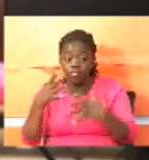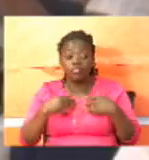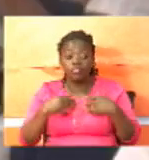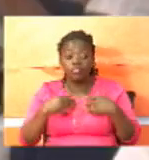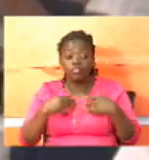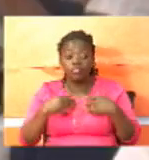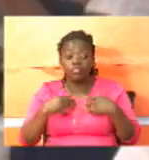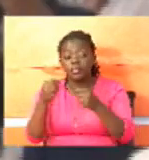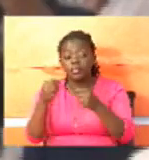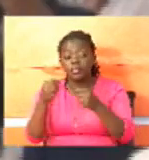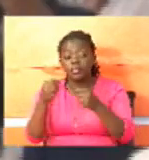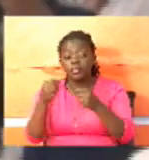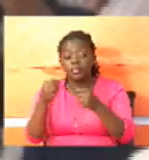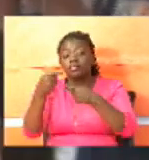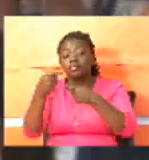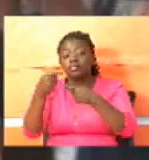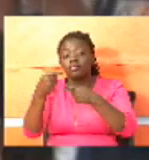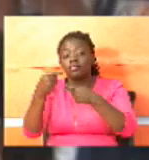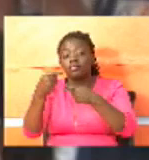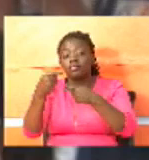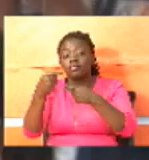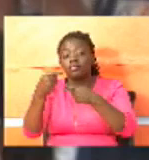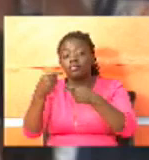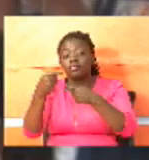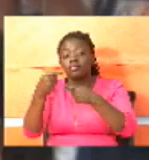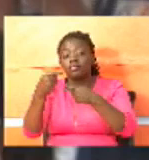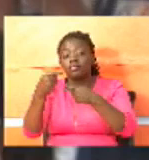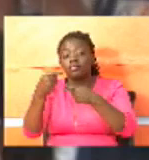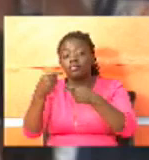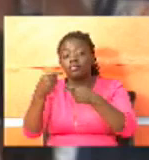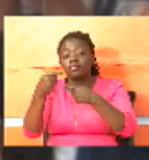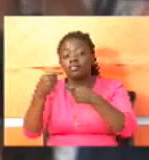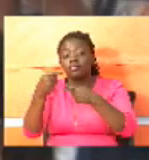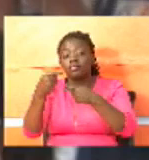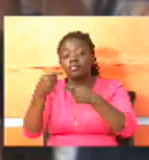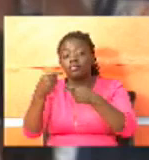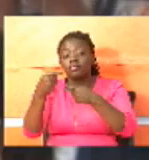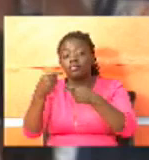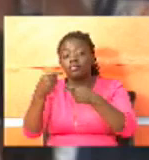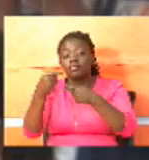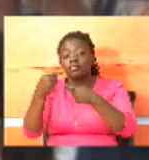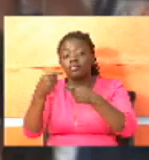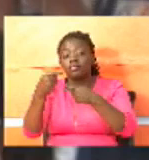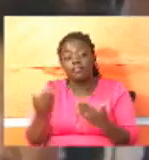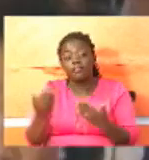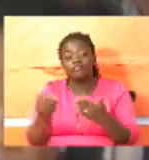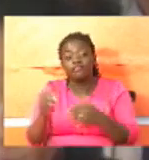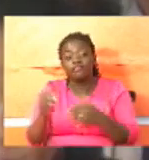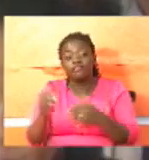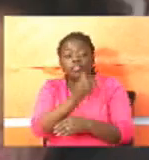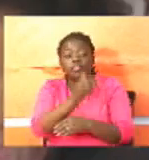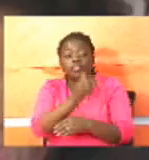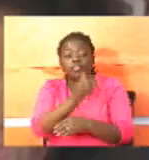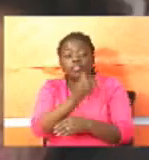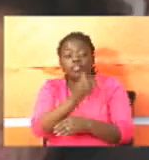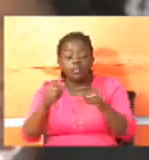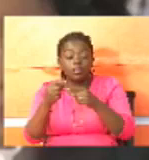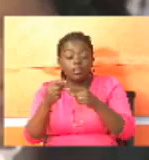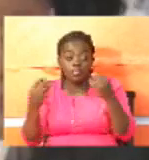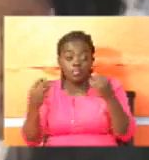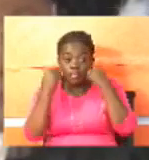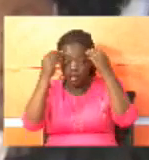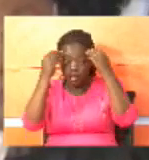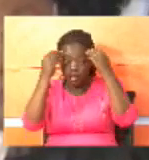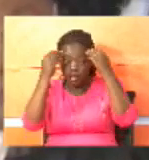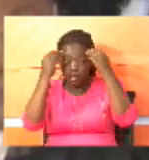ttiimu ye bagende mu maaso wadde tebalina bbaluwa kubanga kkooti erina obuyinza obutaliko kkumu. Kyokka kino ssaabalamuzi Alphonse Oyinyiddwa